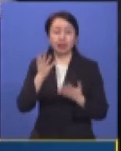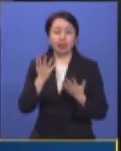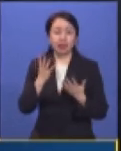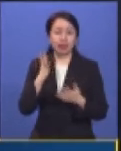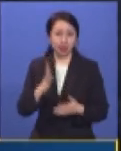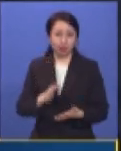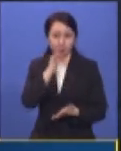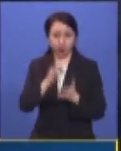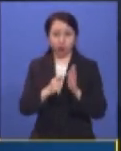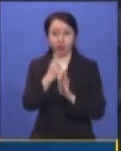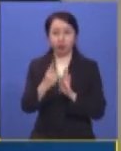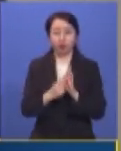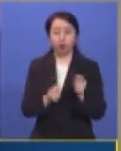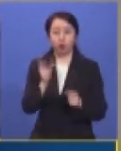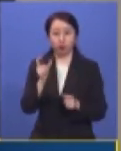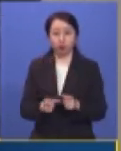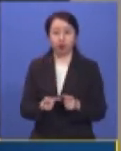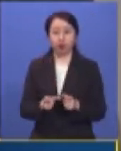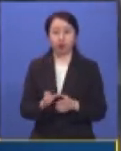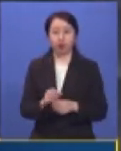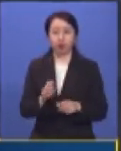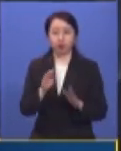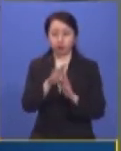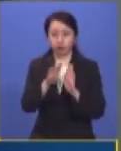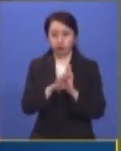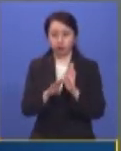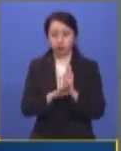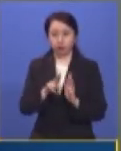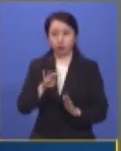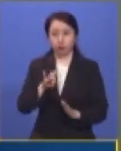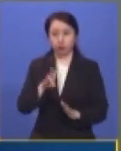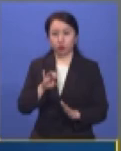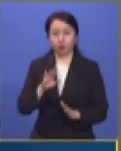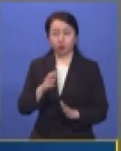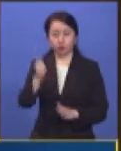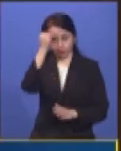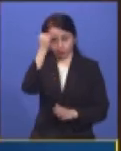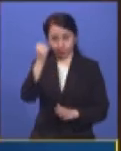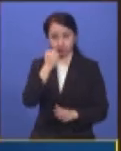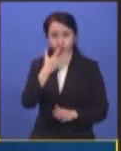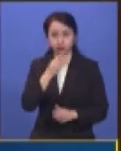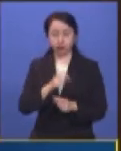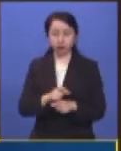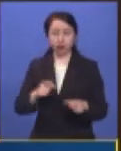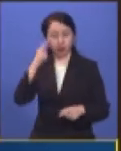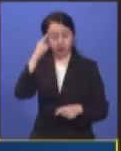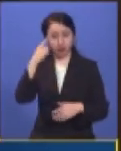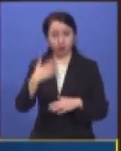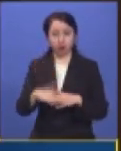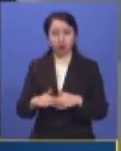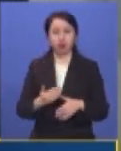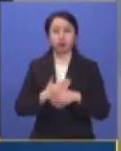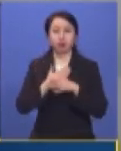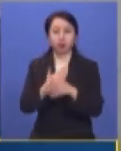вопросы. Руководитель департамента Национального бюро статистики Марал Нуржаупова поблагодарила своих земляков за понимание и